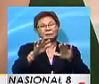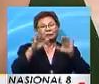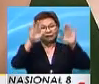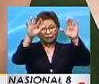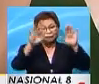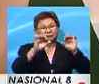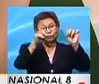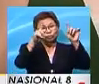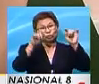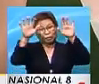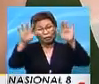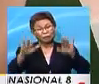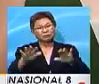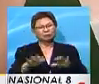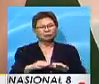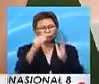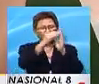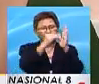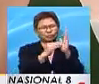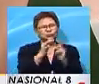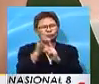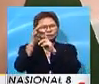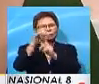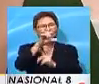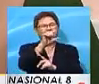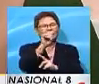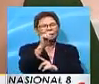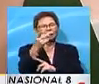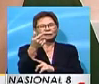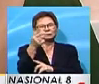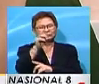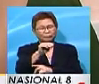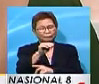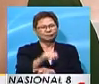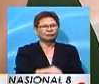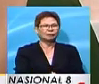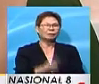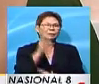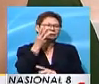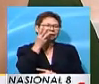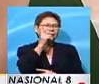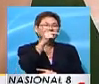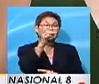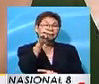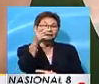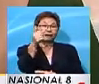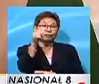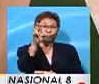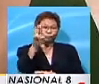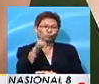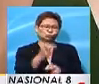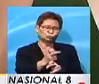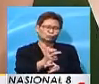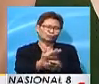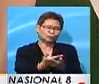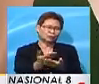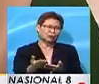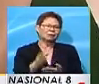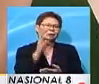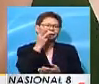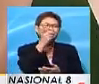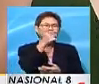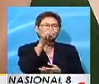letak menu yang sangat special macam laksam apa nasi kerabu kan susah nak dapat kan so nasi